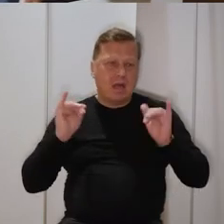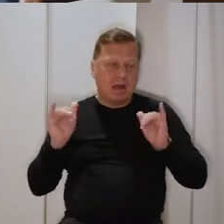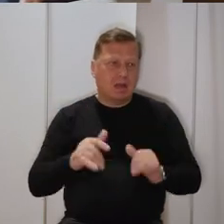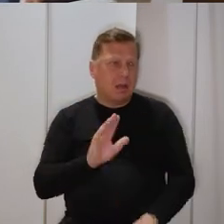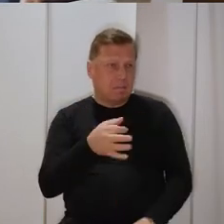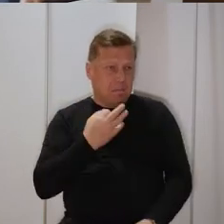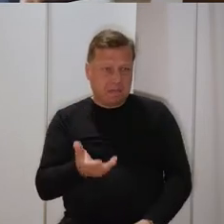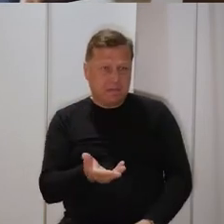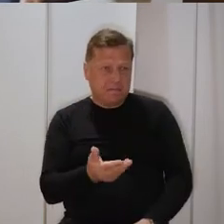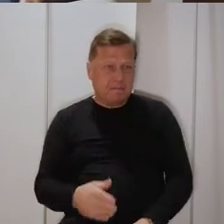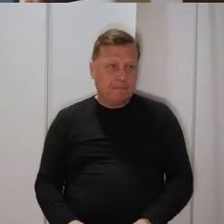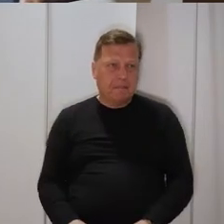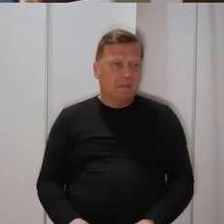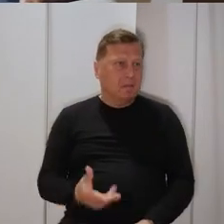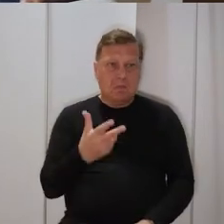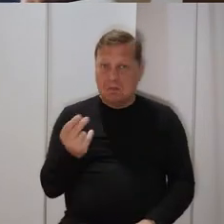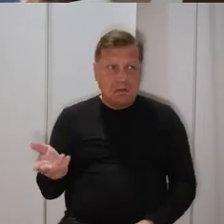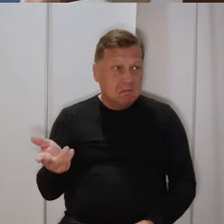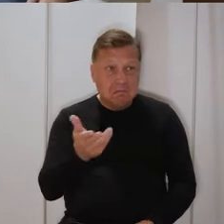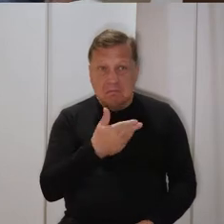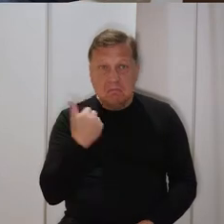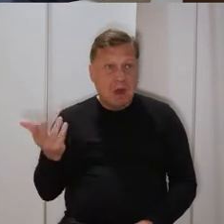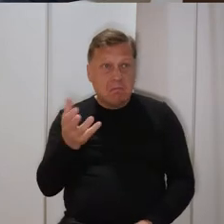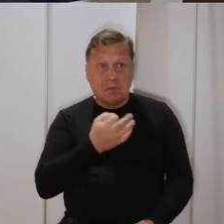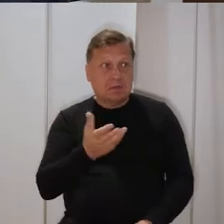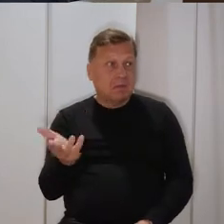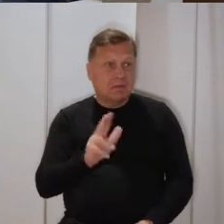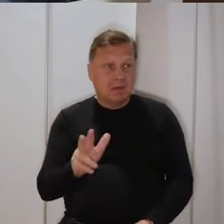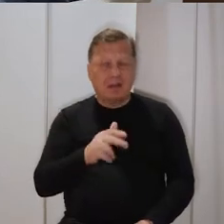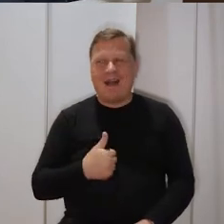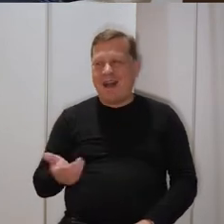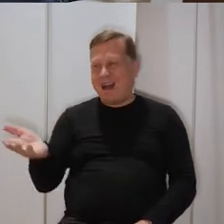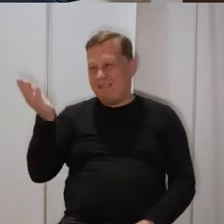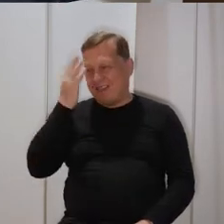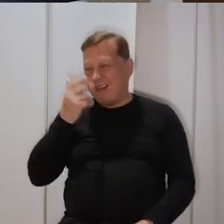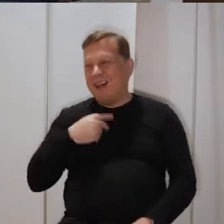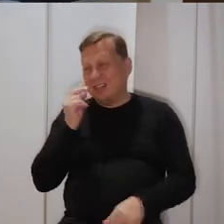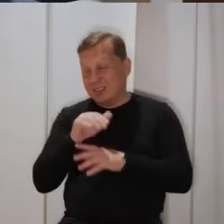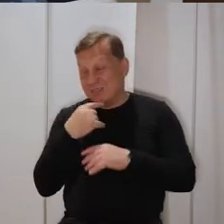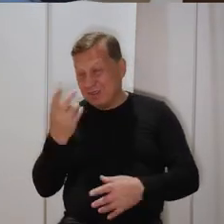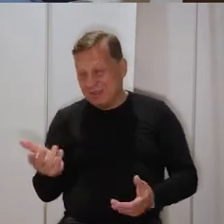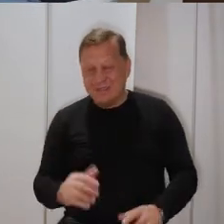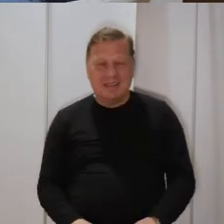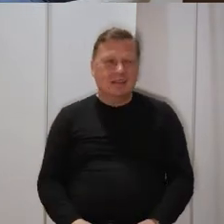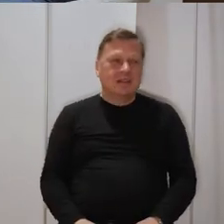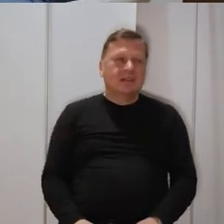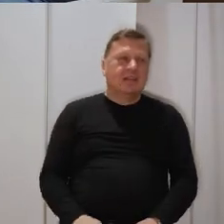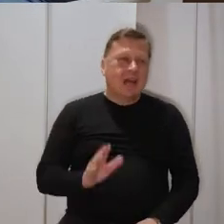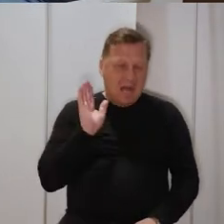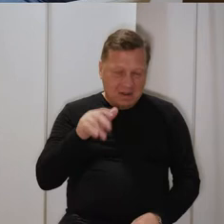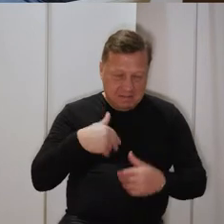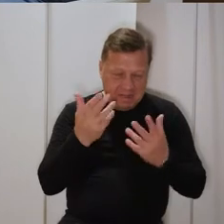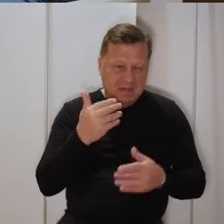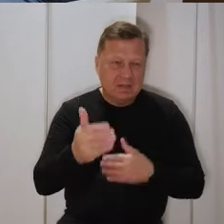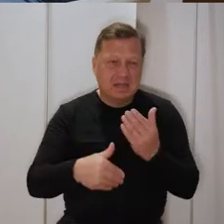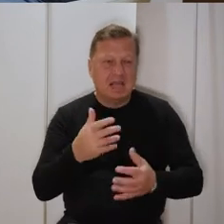pytanie? Jednak? Nie, naprawdę? Ha, wiedziałam. No wiecie, ale to Marta nie będzie się śmiała, jak będzie zadawać to pytanie,